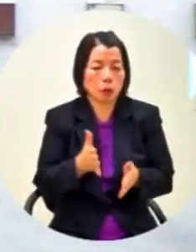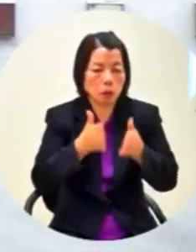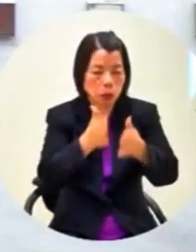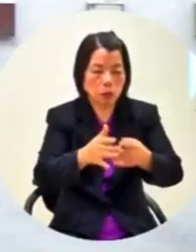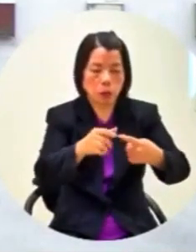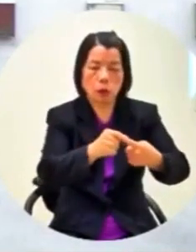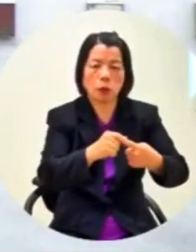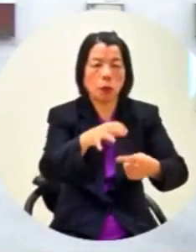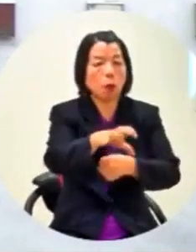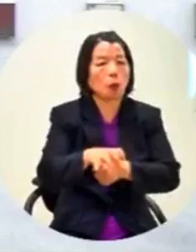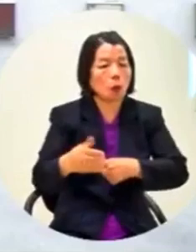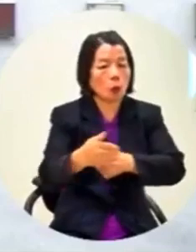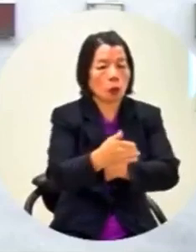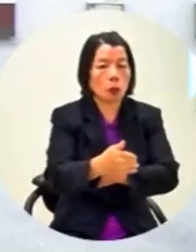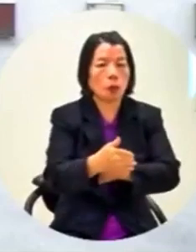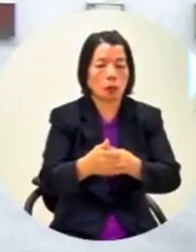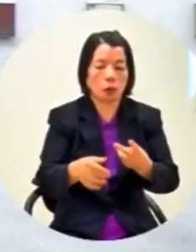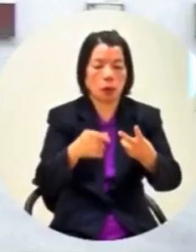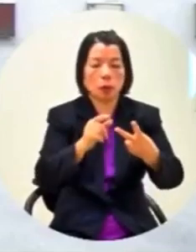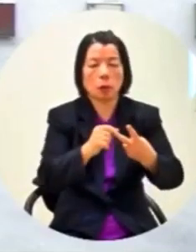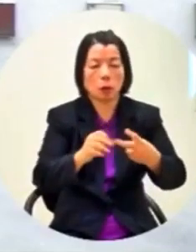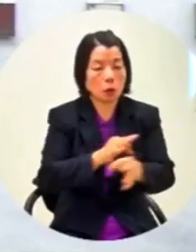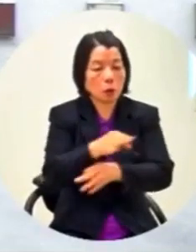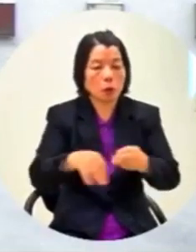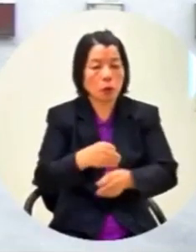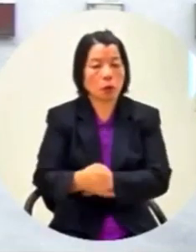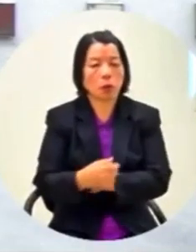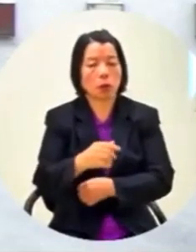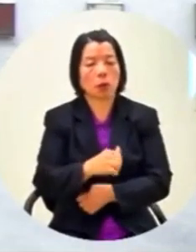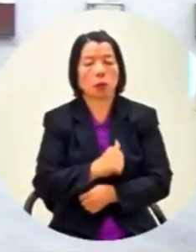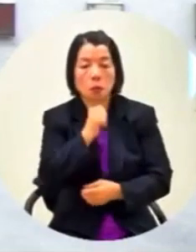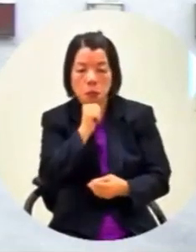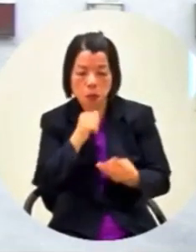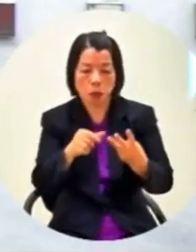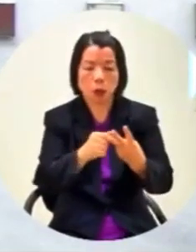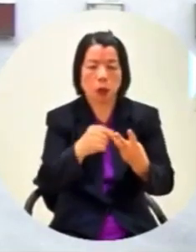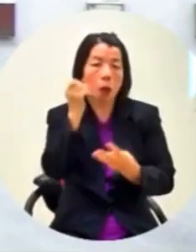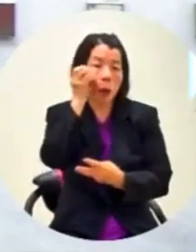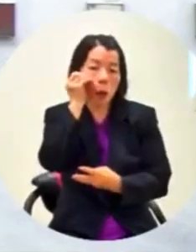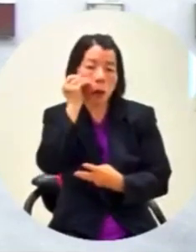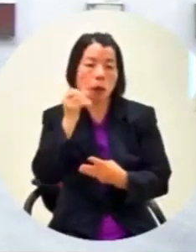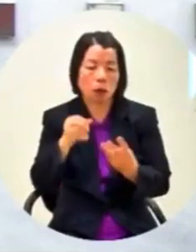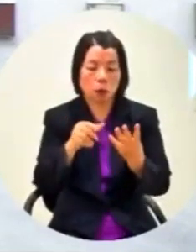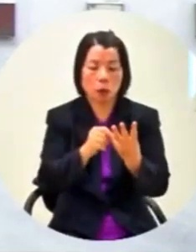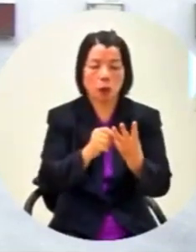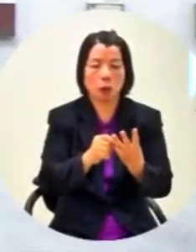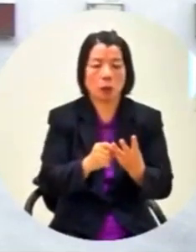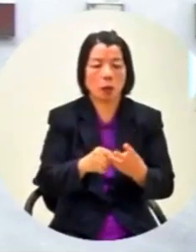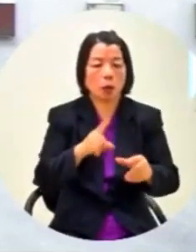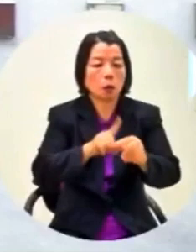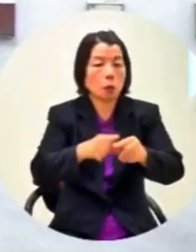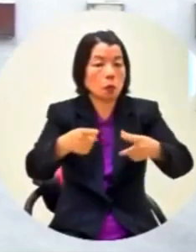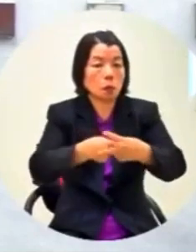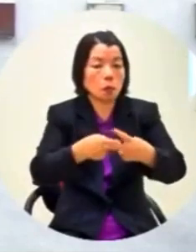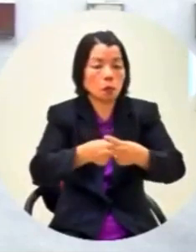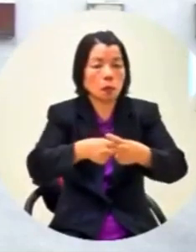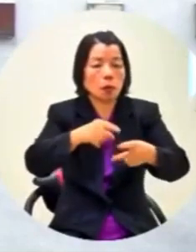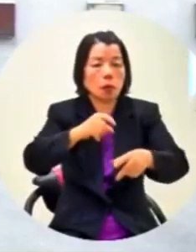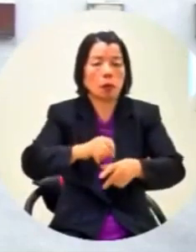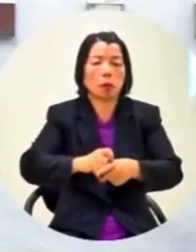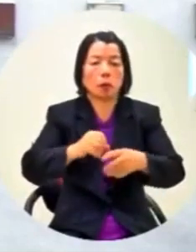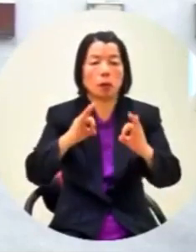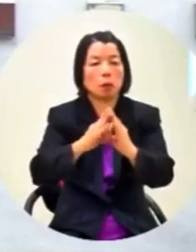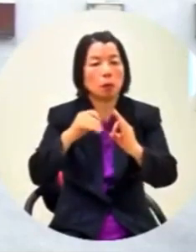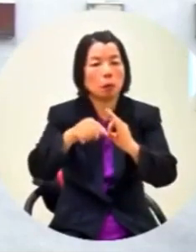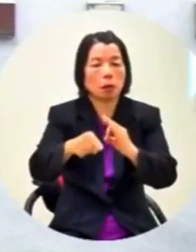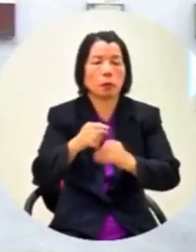业、经济弱势族群、观光产业以及中小企业等领域，而且我们呼吁